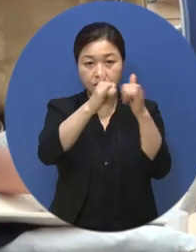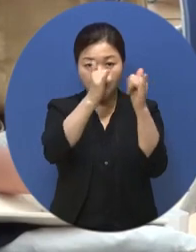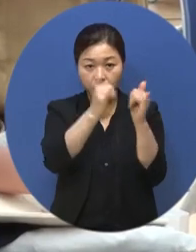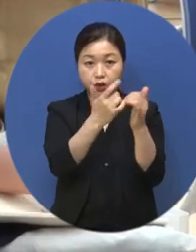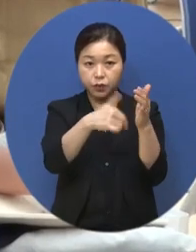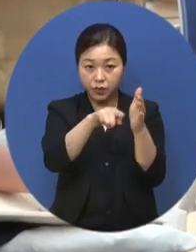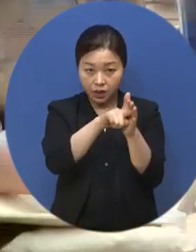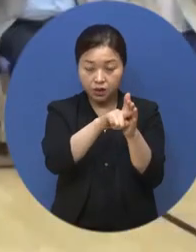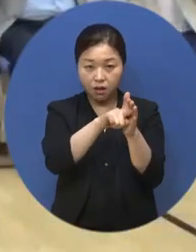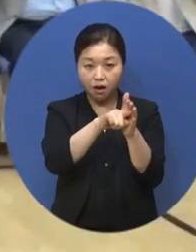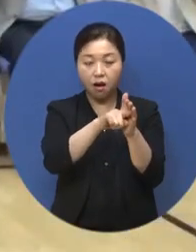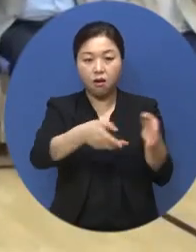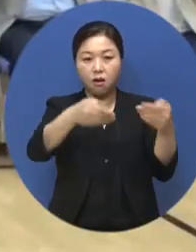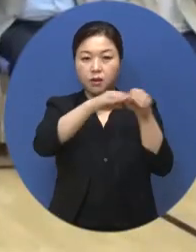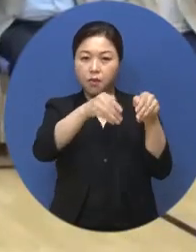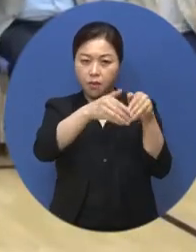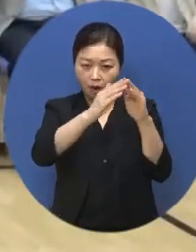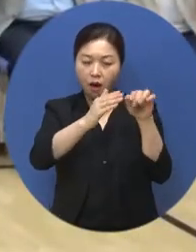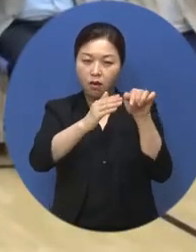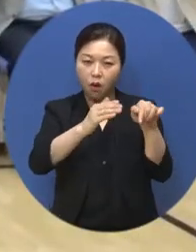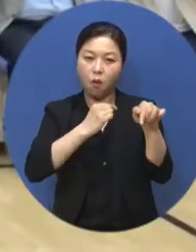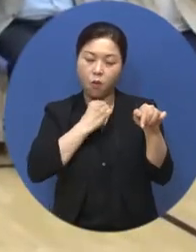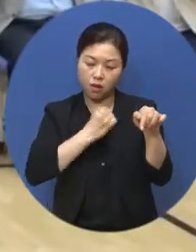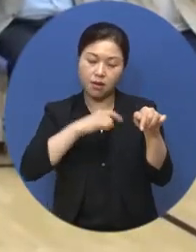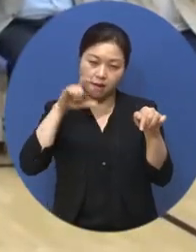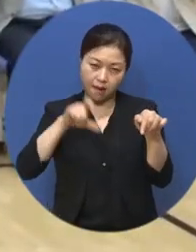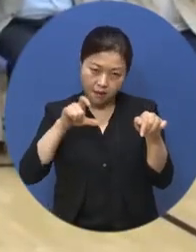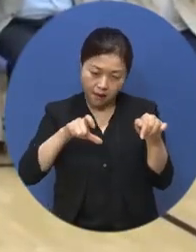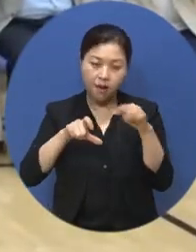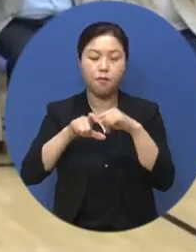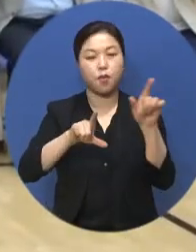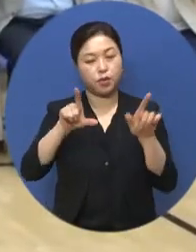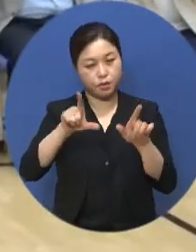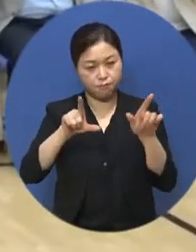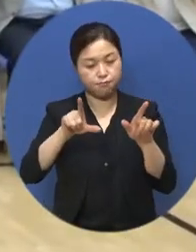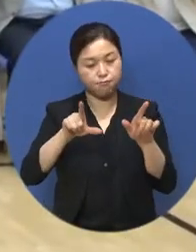공익활동지원센터 건립에 강한 의지를 보였습니다. 복지TV 경기방송 정은선입니다.